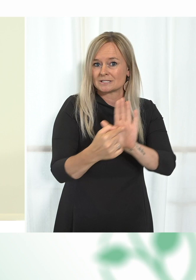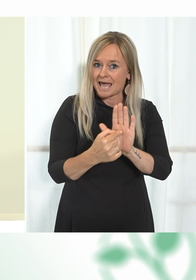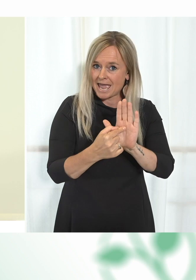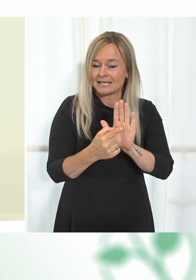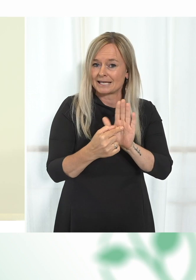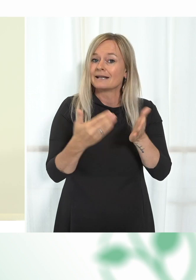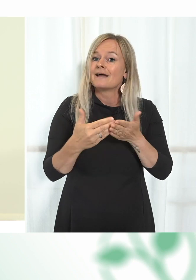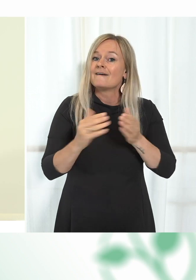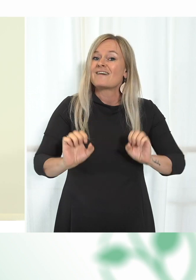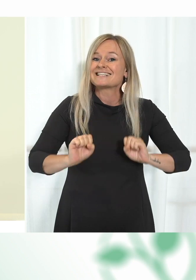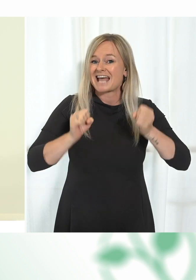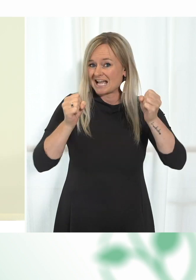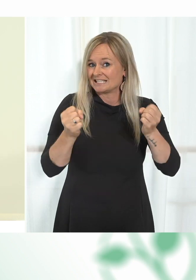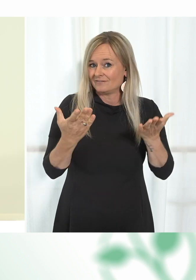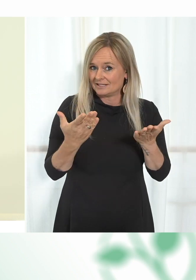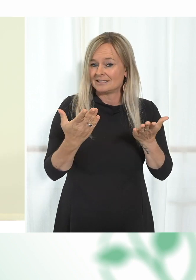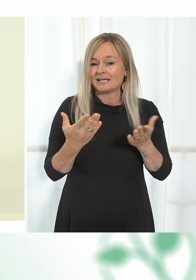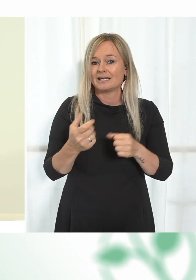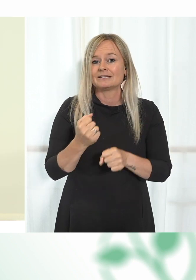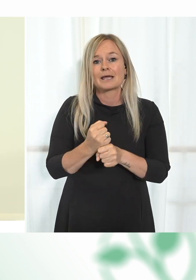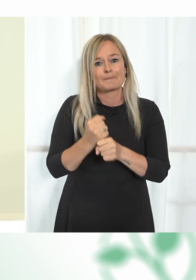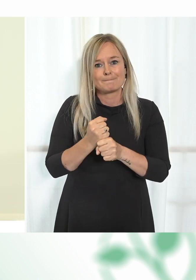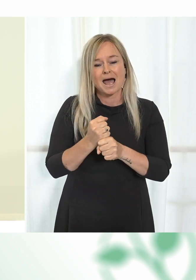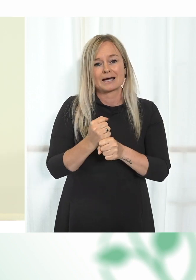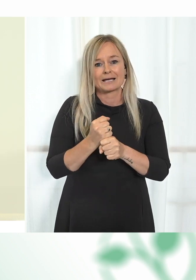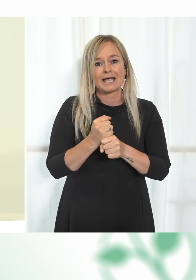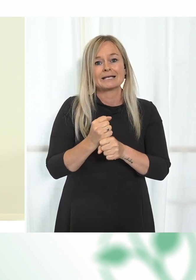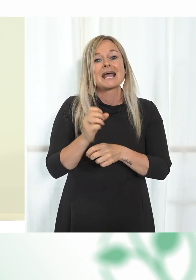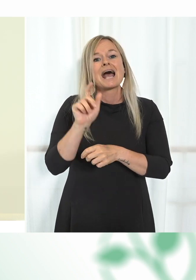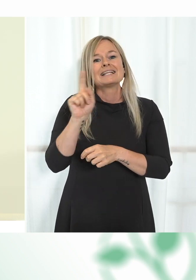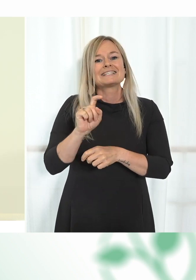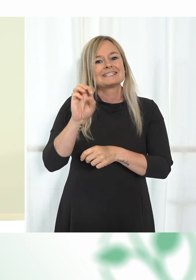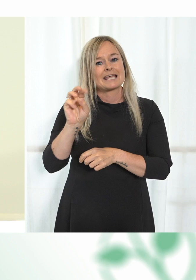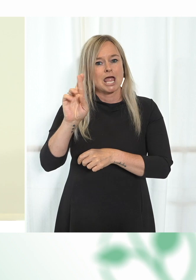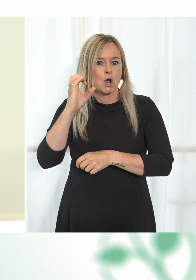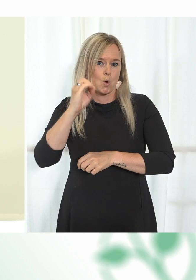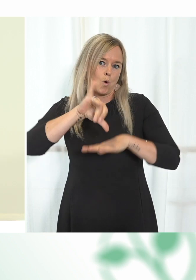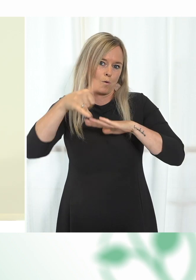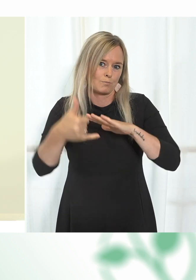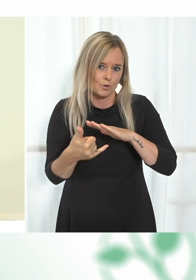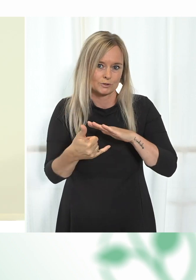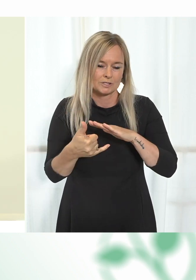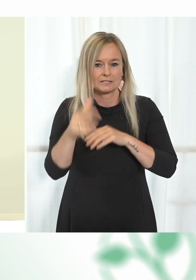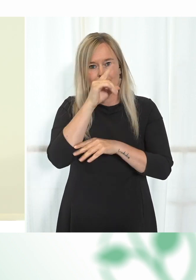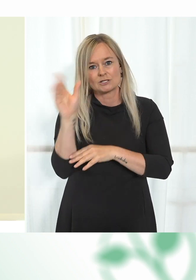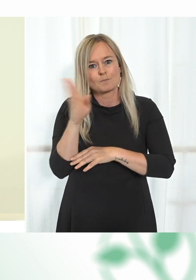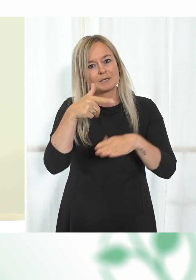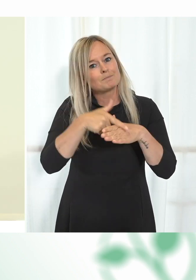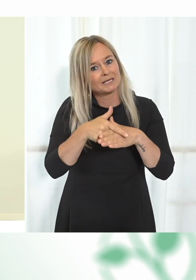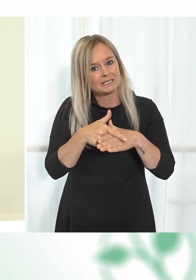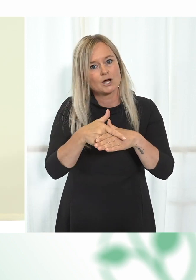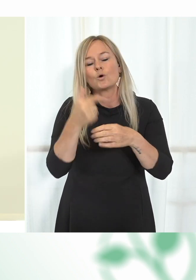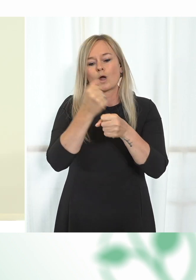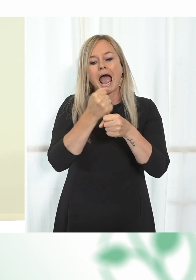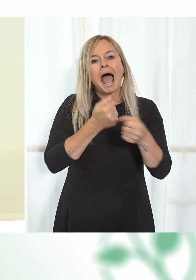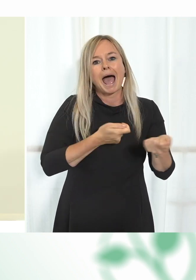vor allem im Hinblick auf Zero Project zeigt, um zu sehen, was alles getan wird, damit Menschen mit Behinderung in den Arbeitsmarkt inkludiert werden können.